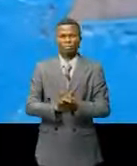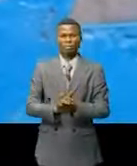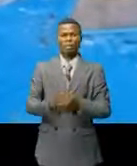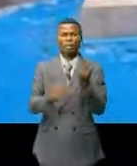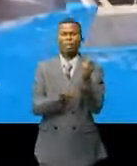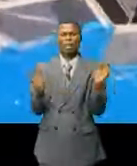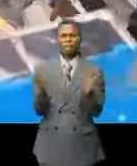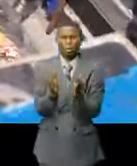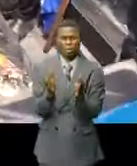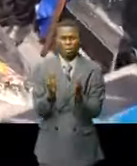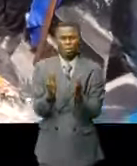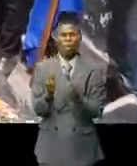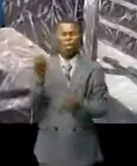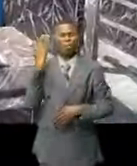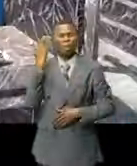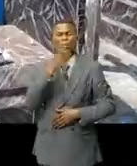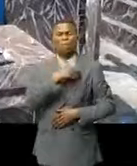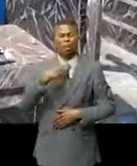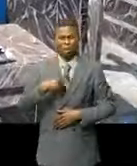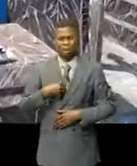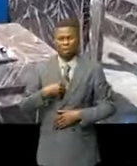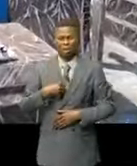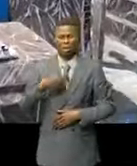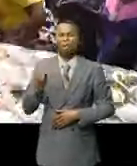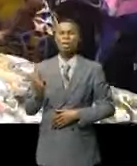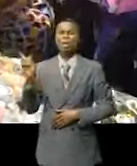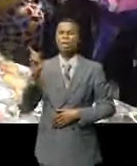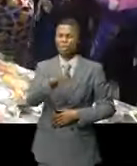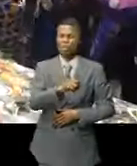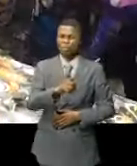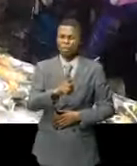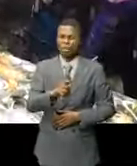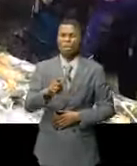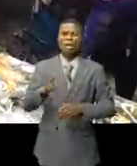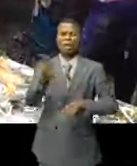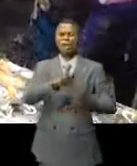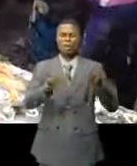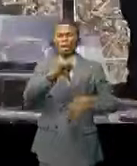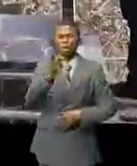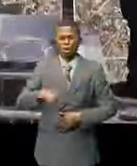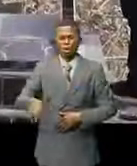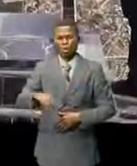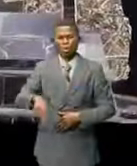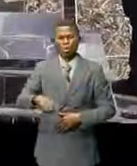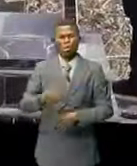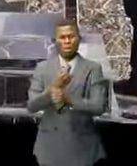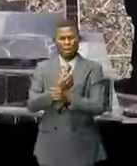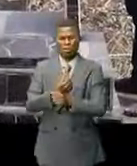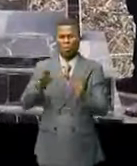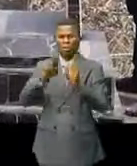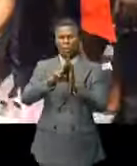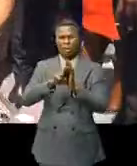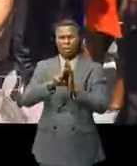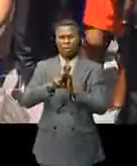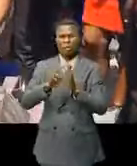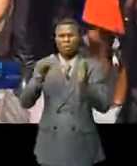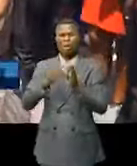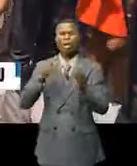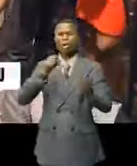de militantes et militants de Palou qui fait les déplacements de la Gombe à la suite du respect des mesures barrières édictées contre